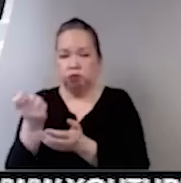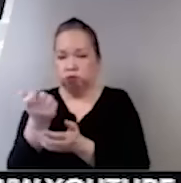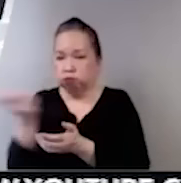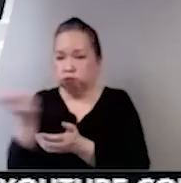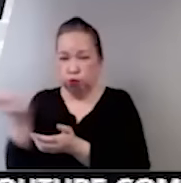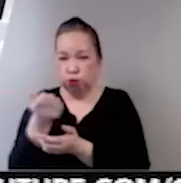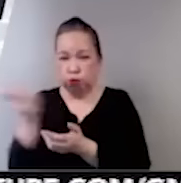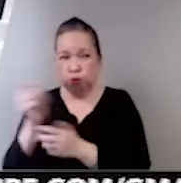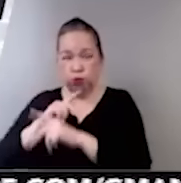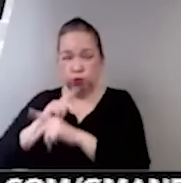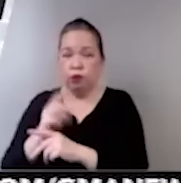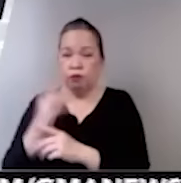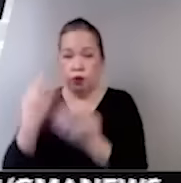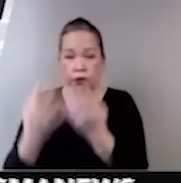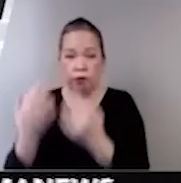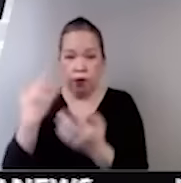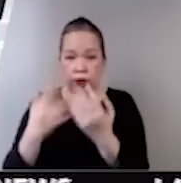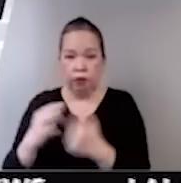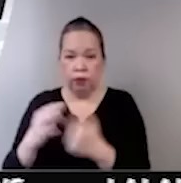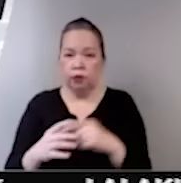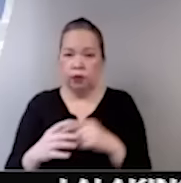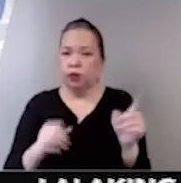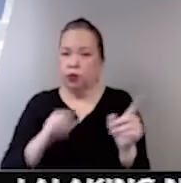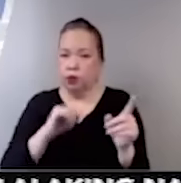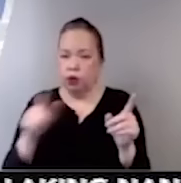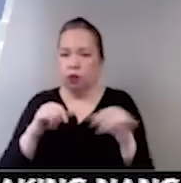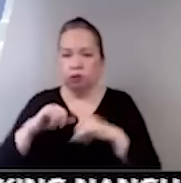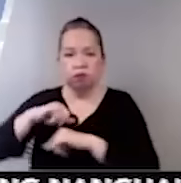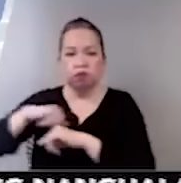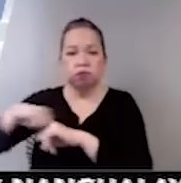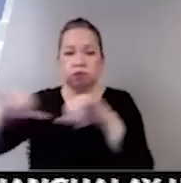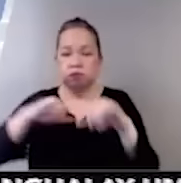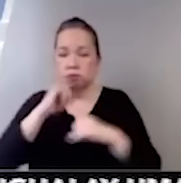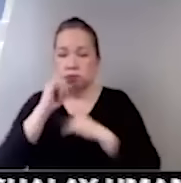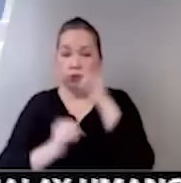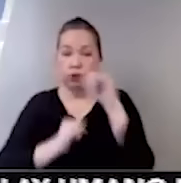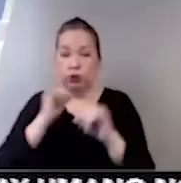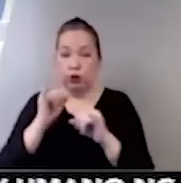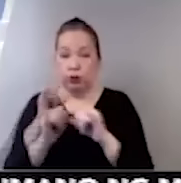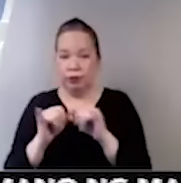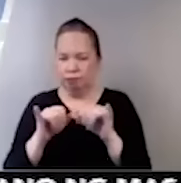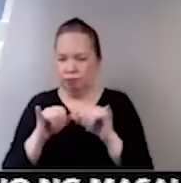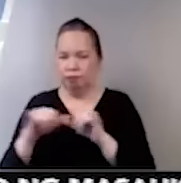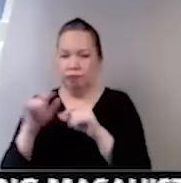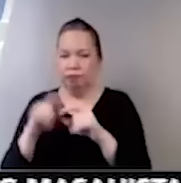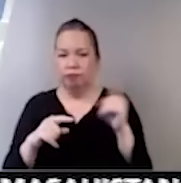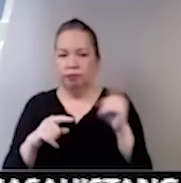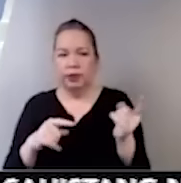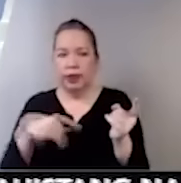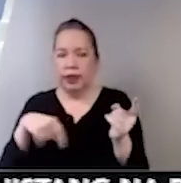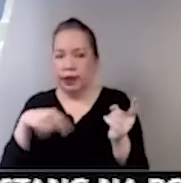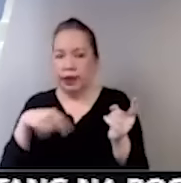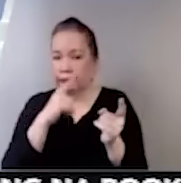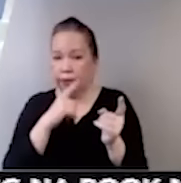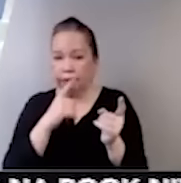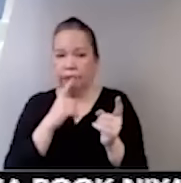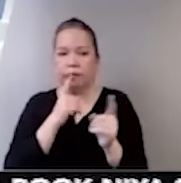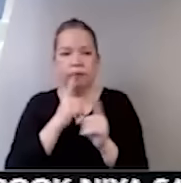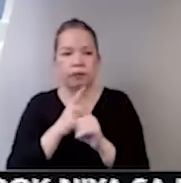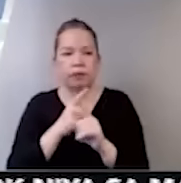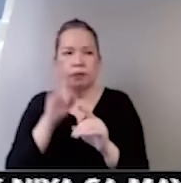All these vessels are compliant with the international standards. Ito naman ang larawan ng isang multi-mission patrol vessel ng partner ng